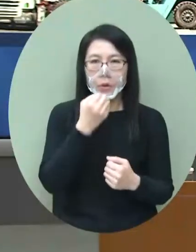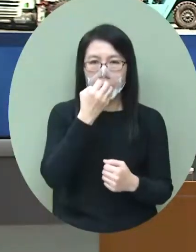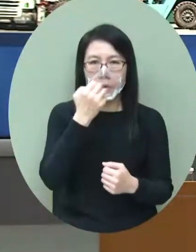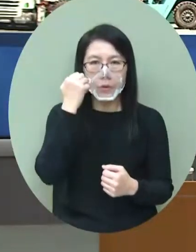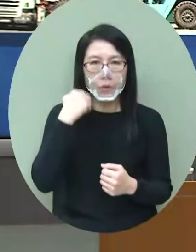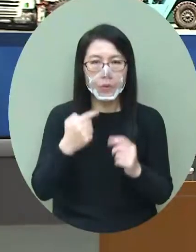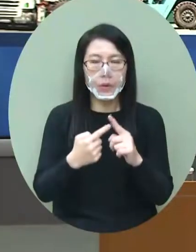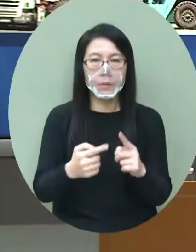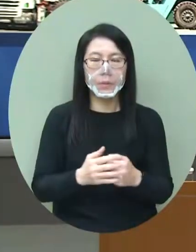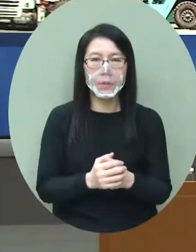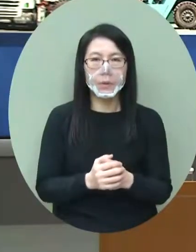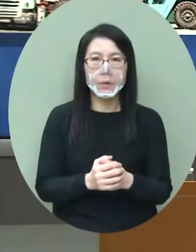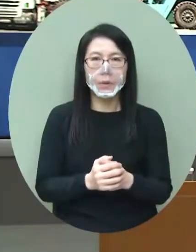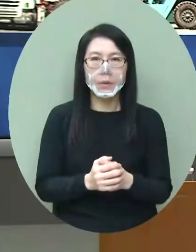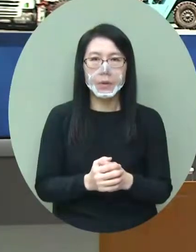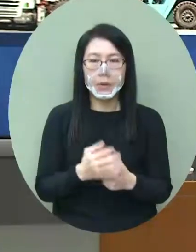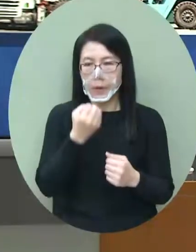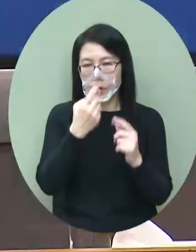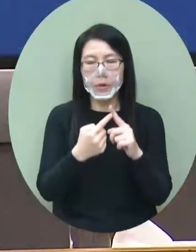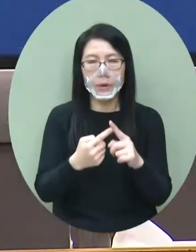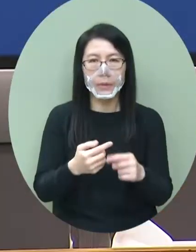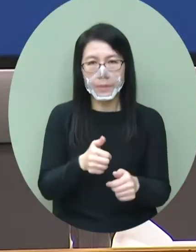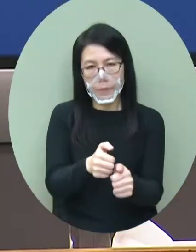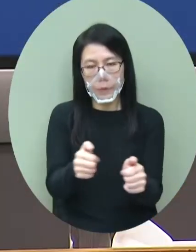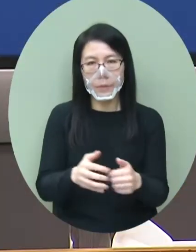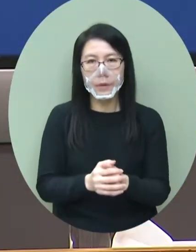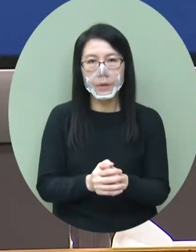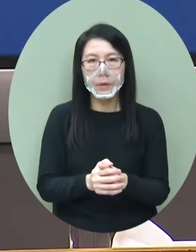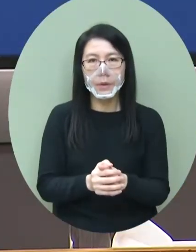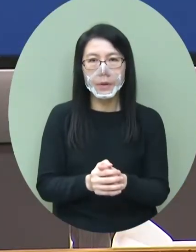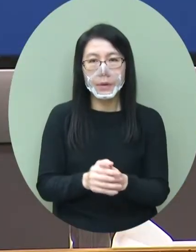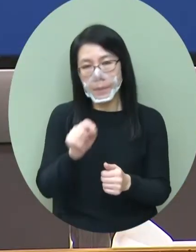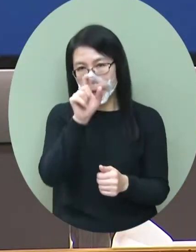的长者。还有那当然也保障全香港的市民。